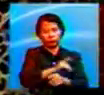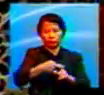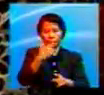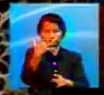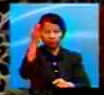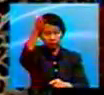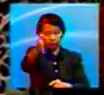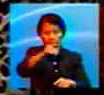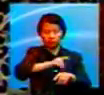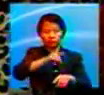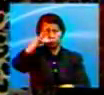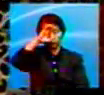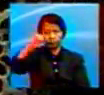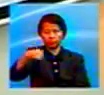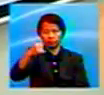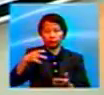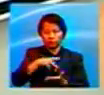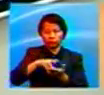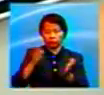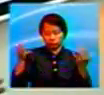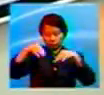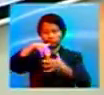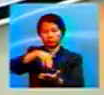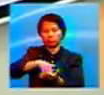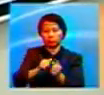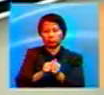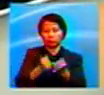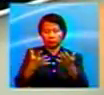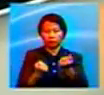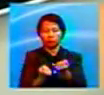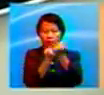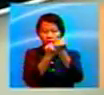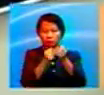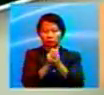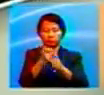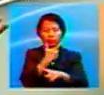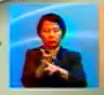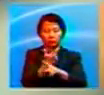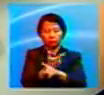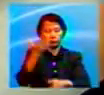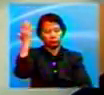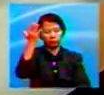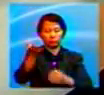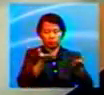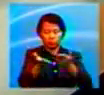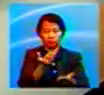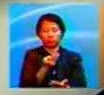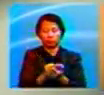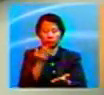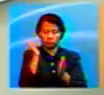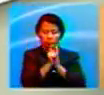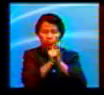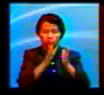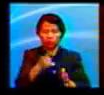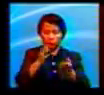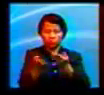depan di Cyberjaya. Pusat sehenti itu bakal menawarkan khidmat sokongan termasuk latihan, seminar dan khidmat guaman khusus